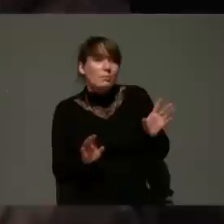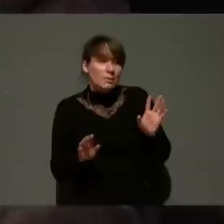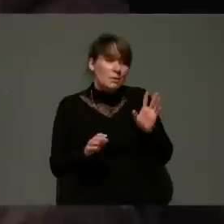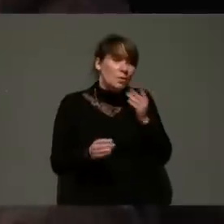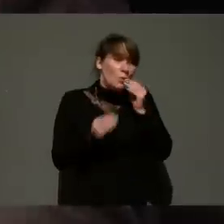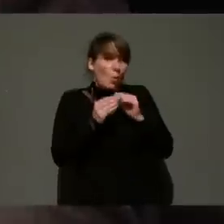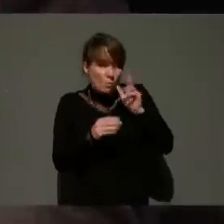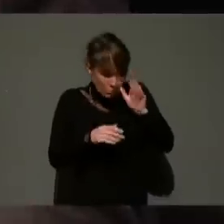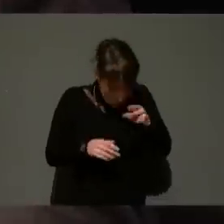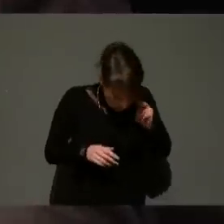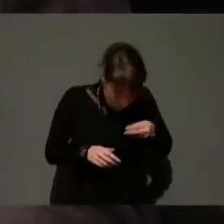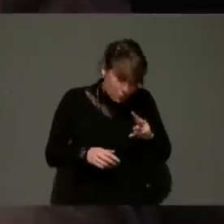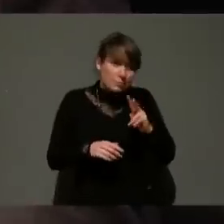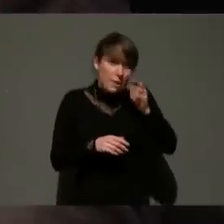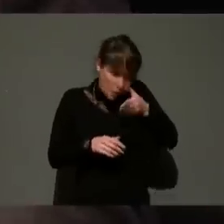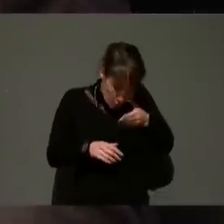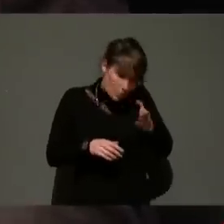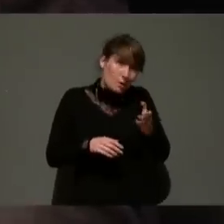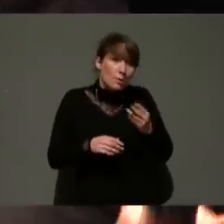tôt.